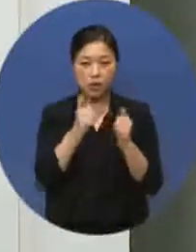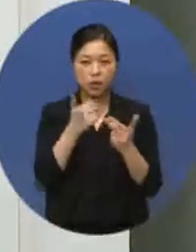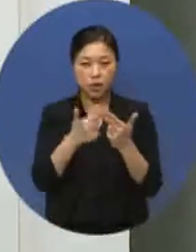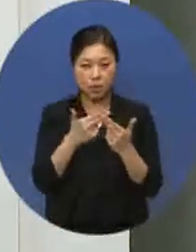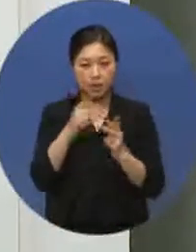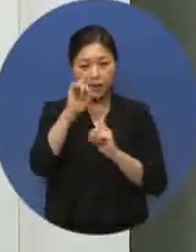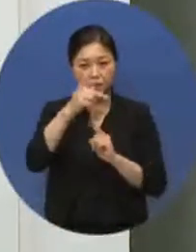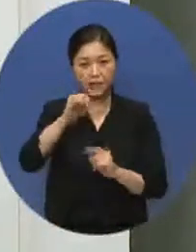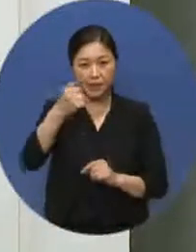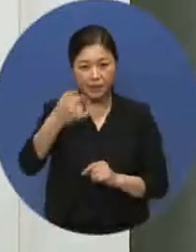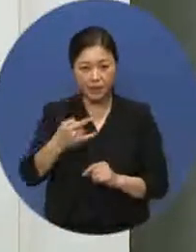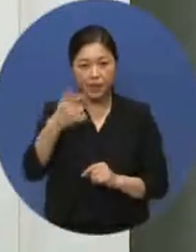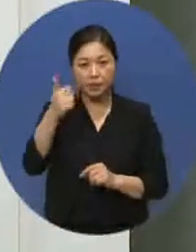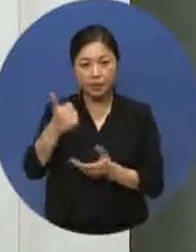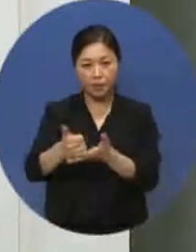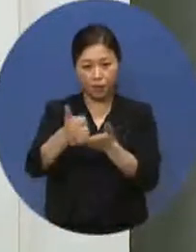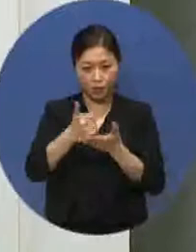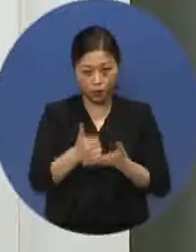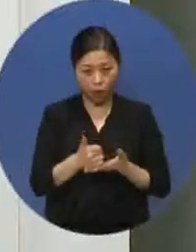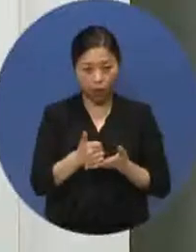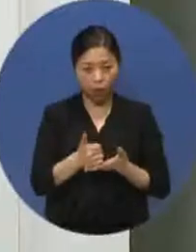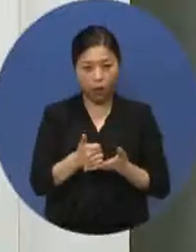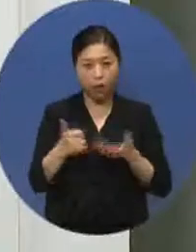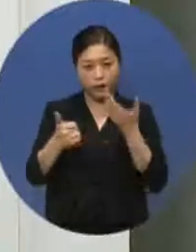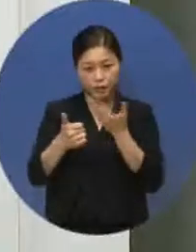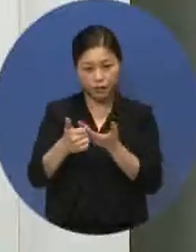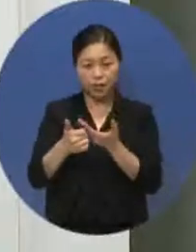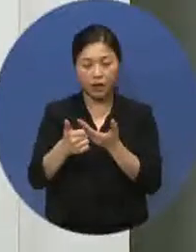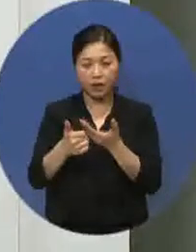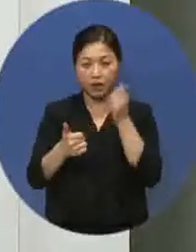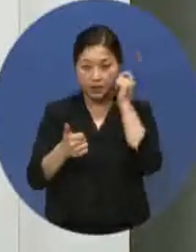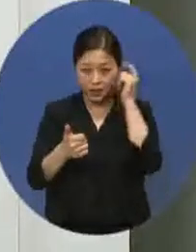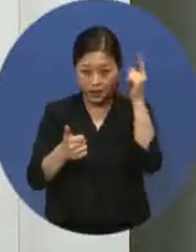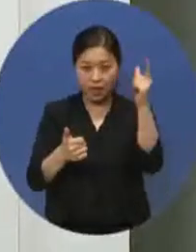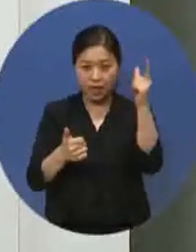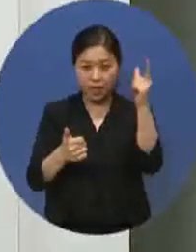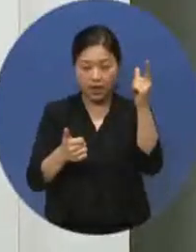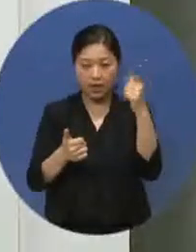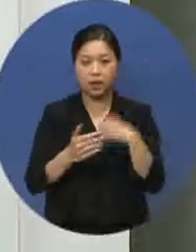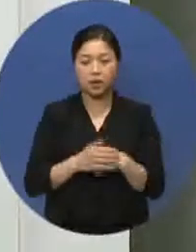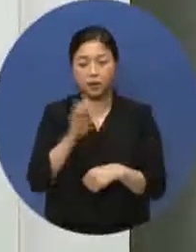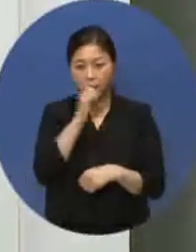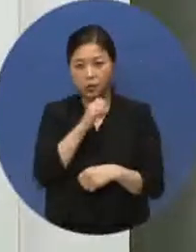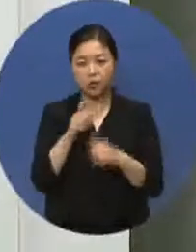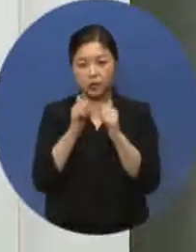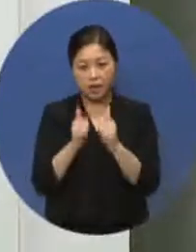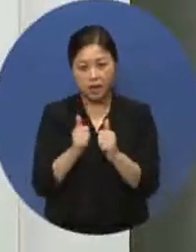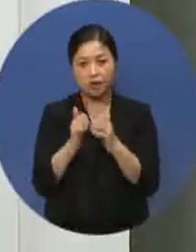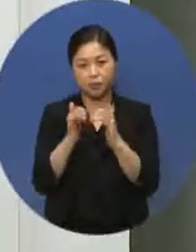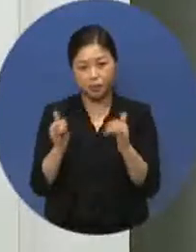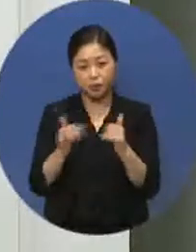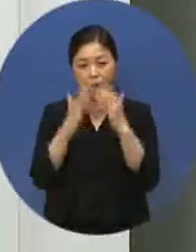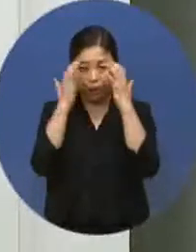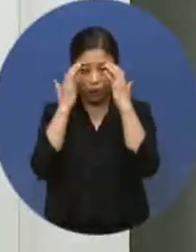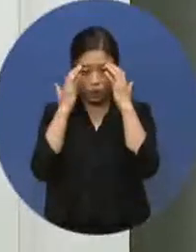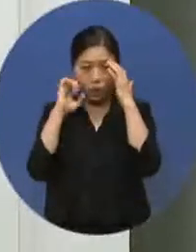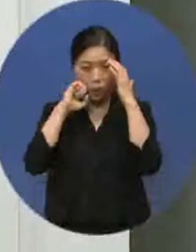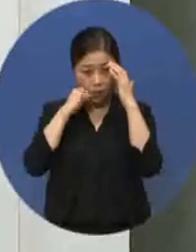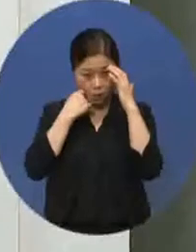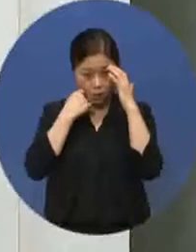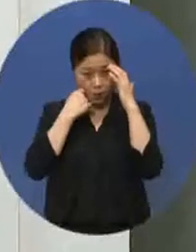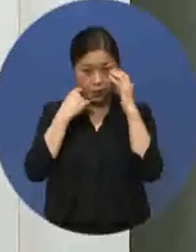대한변호사협회 이찬희 회장을 모시고 그분을 통해서 지혜와 또 변호사들의